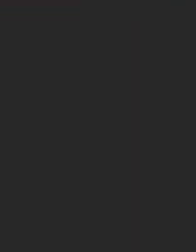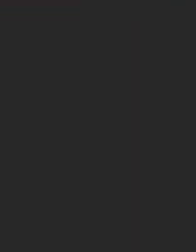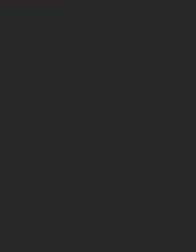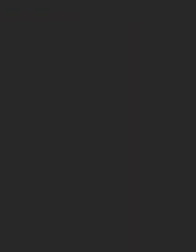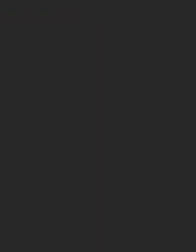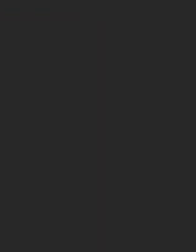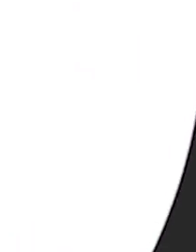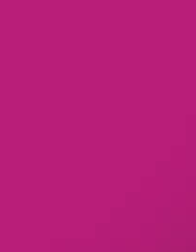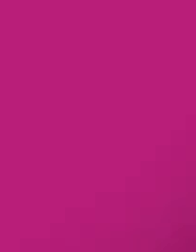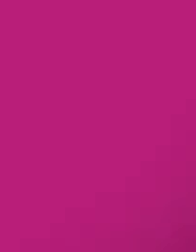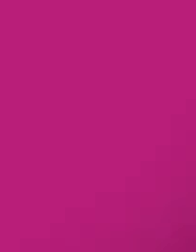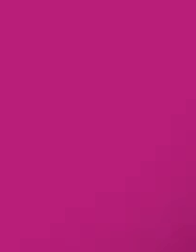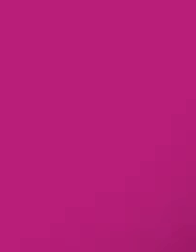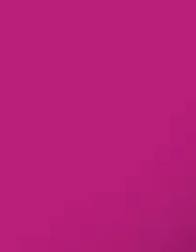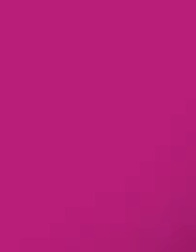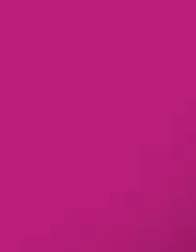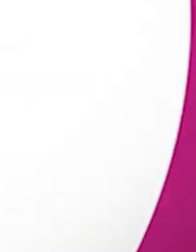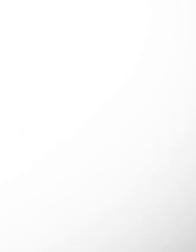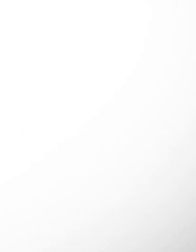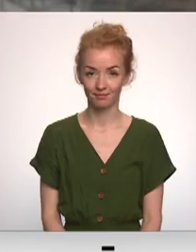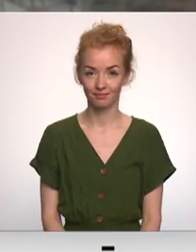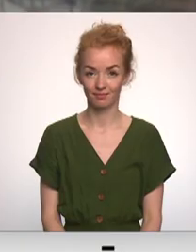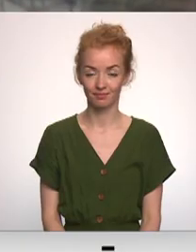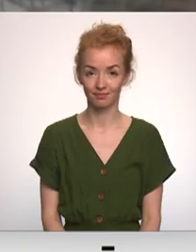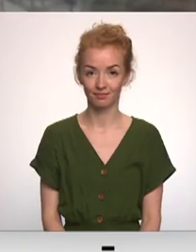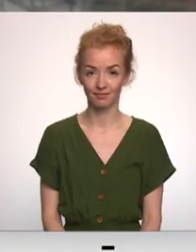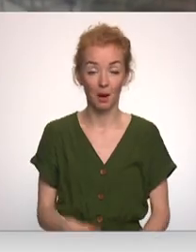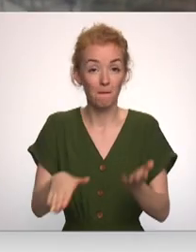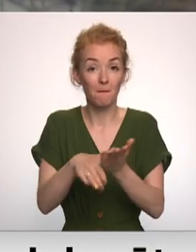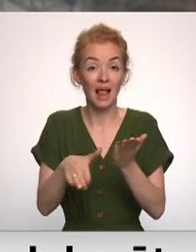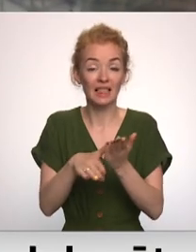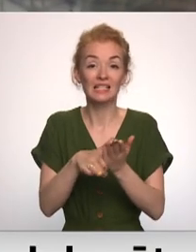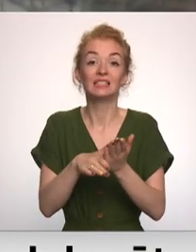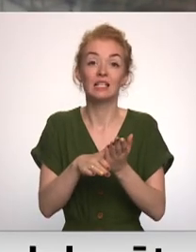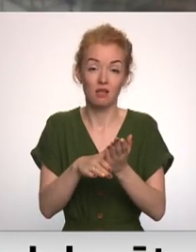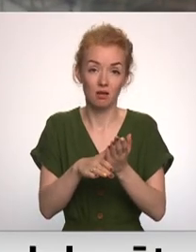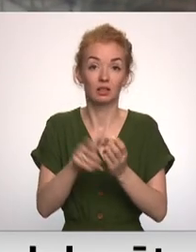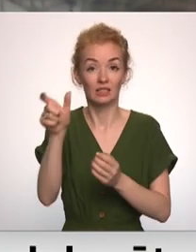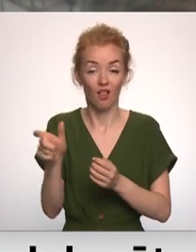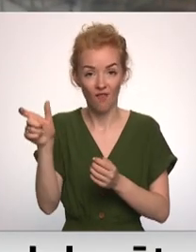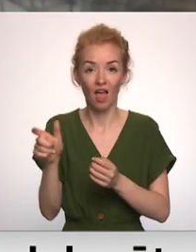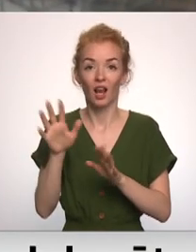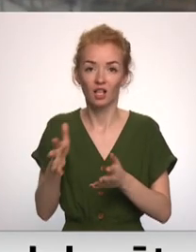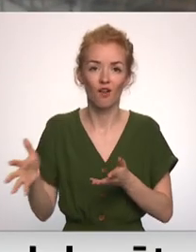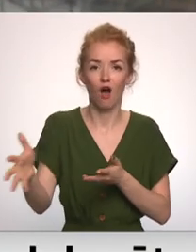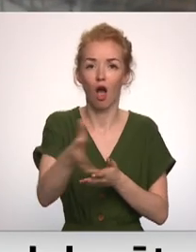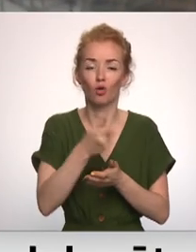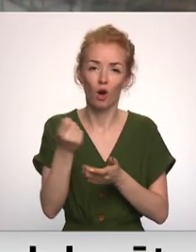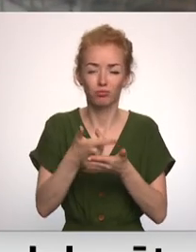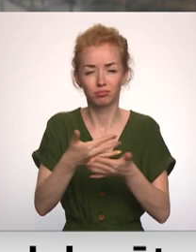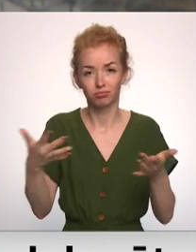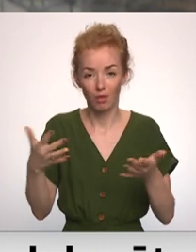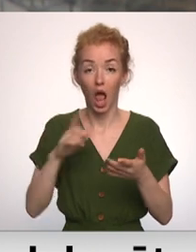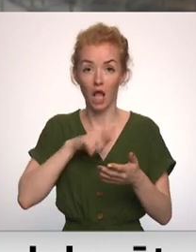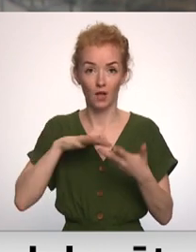Re, viss ēters ir te! Palīdzīgas darba rokas ražas novākšanā Latvijas lauksaimniekiem